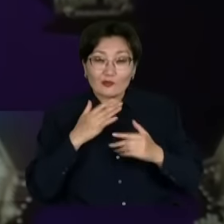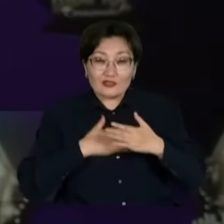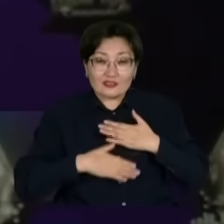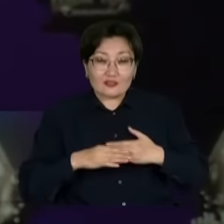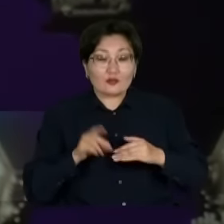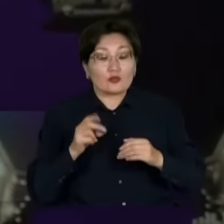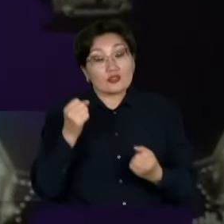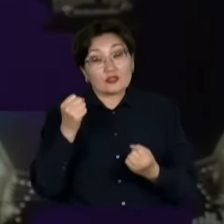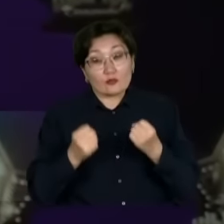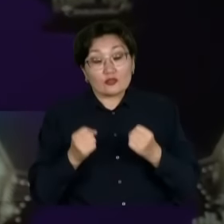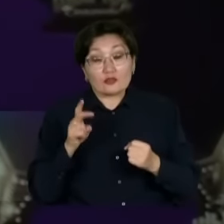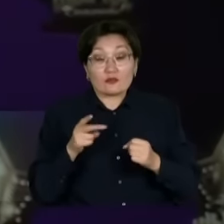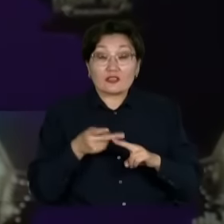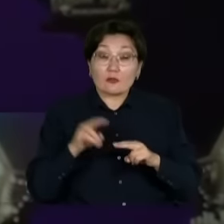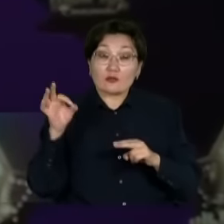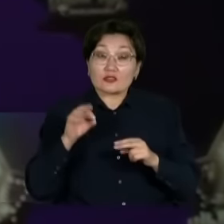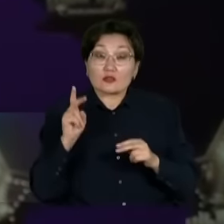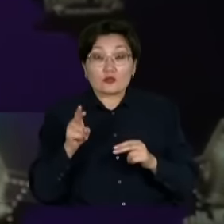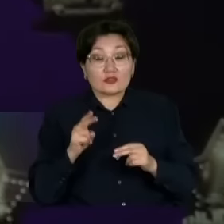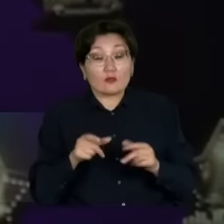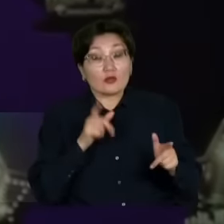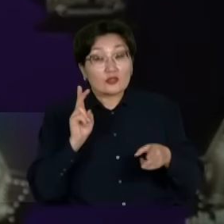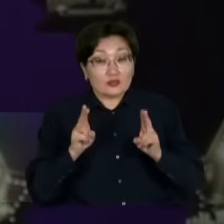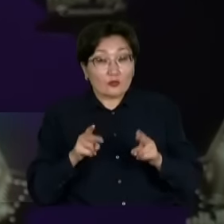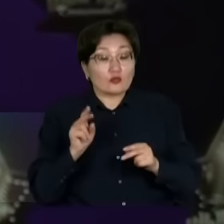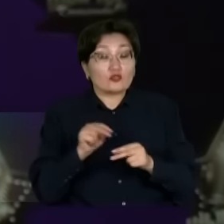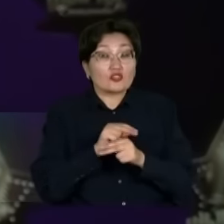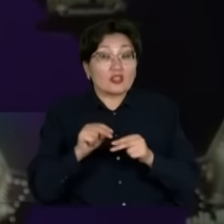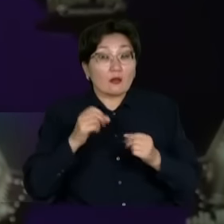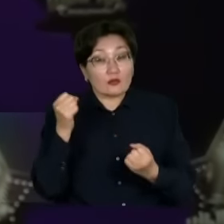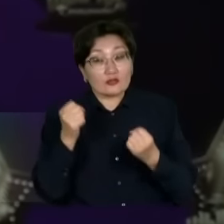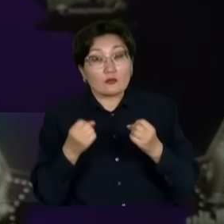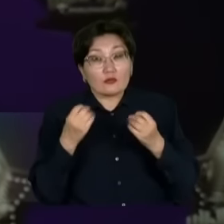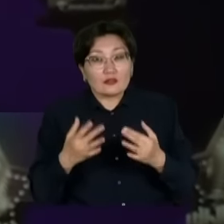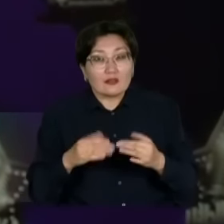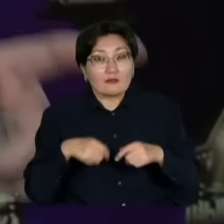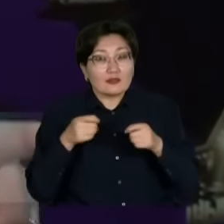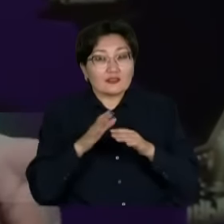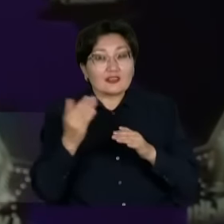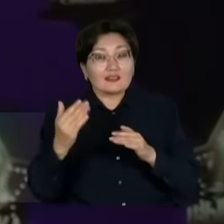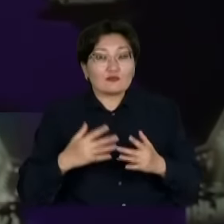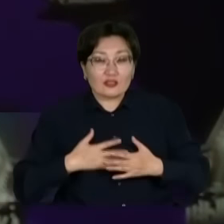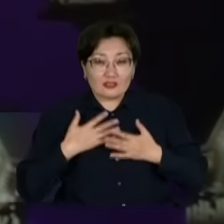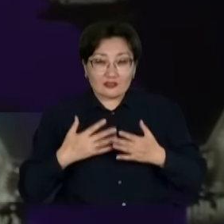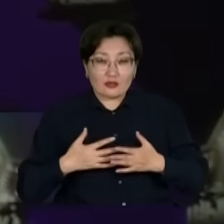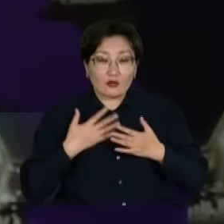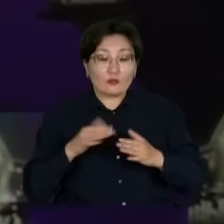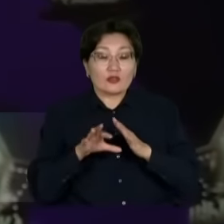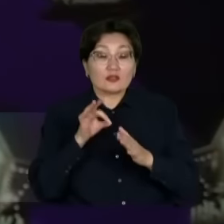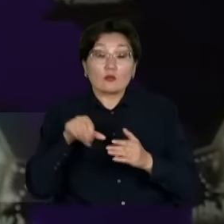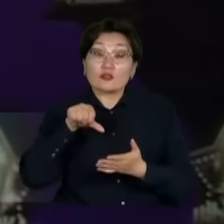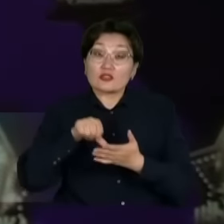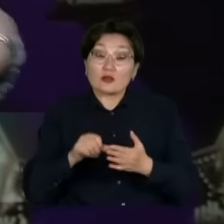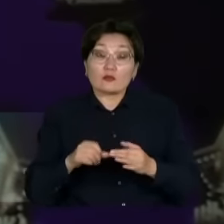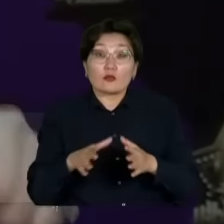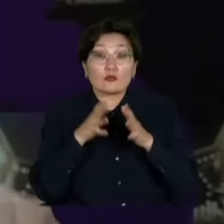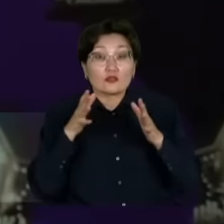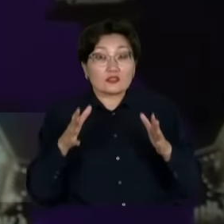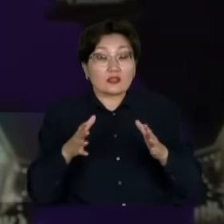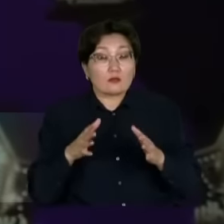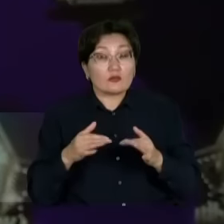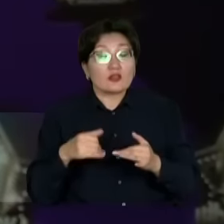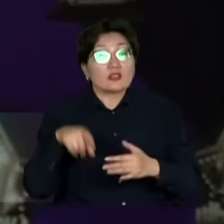кто-то за рулём ехал в этот момент кто-то готовил кто-то чинил машину просто не передать их эмоция при отборе участников я больше всего